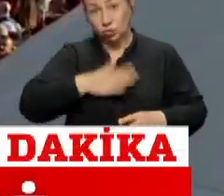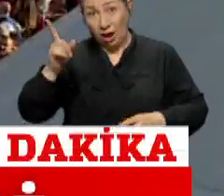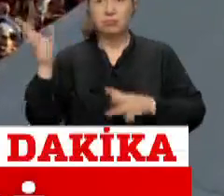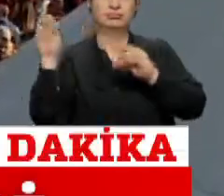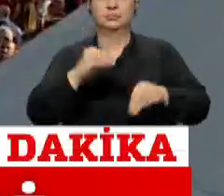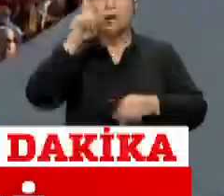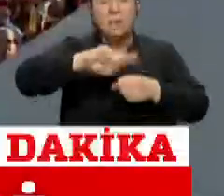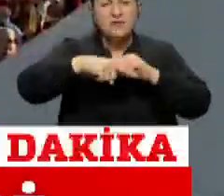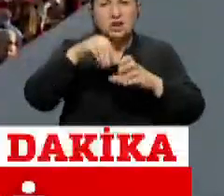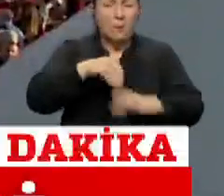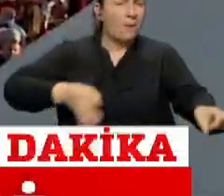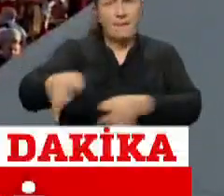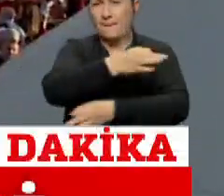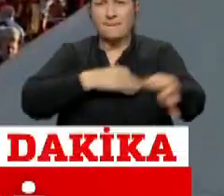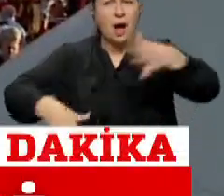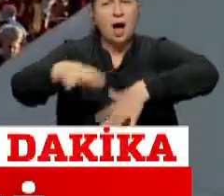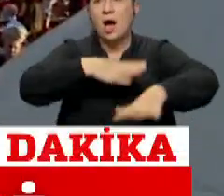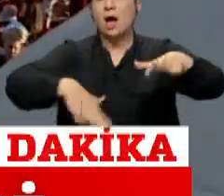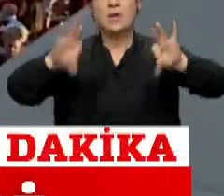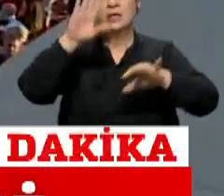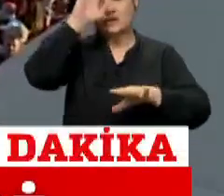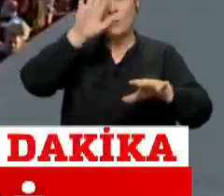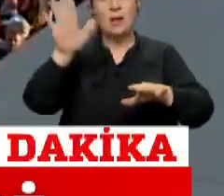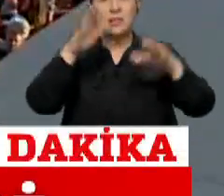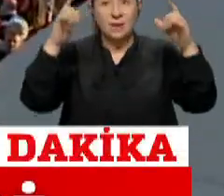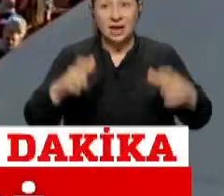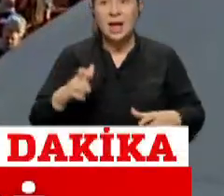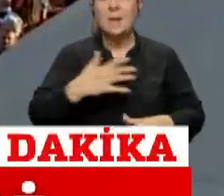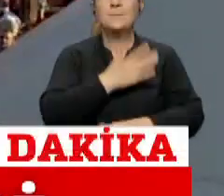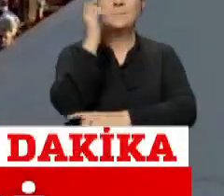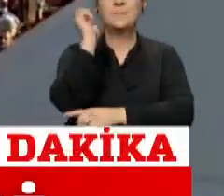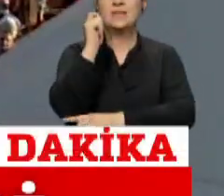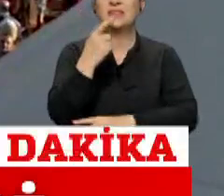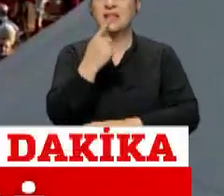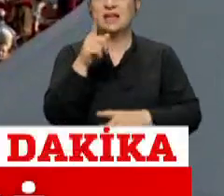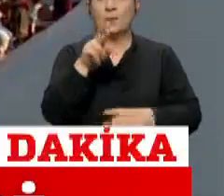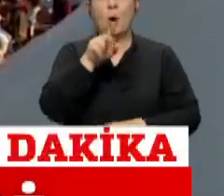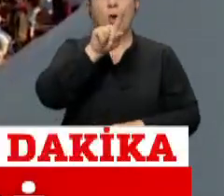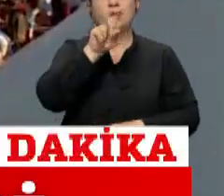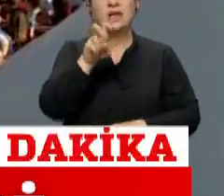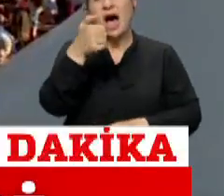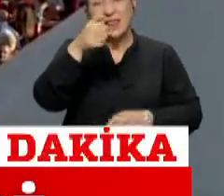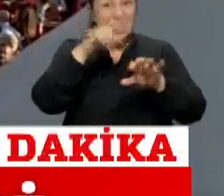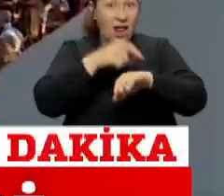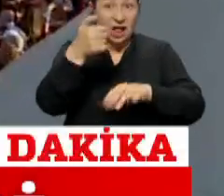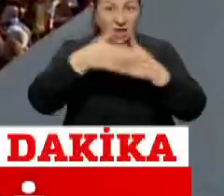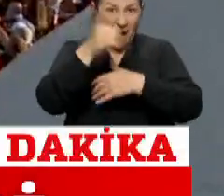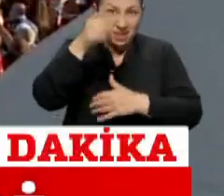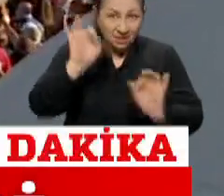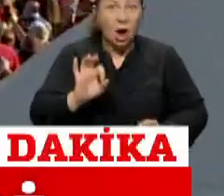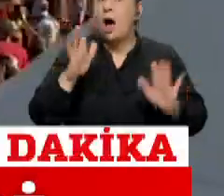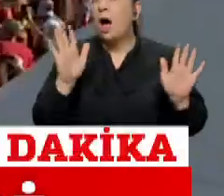içerisinde organizasyon yapıldı ve İstanbul Maltepe Meydanı'nda miting dediğin gibi 18'de başlayacaktı.